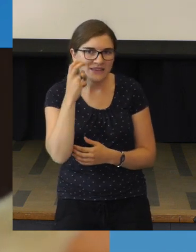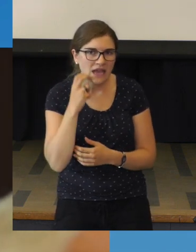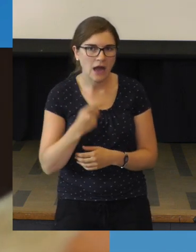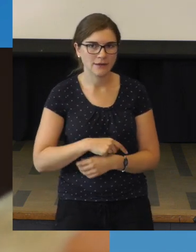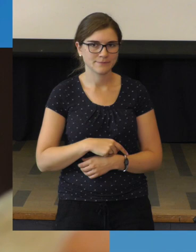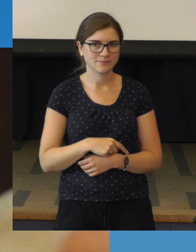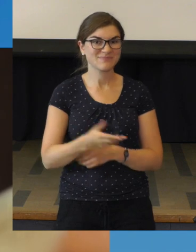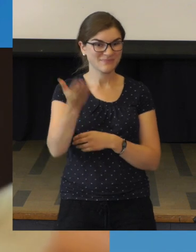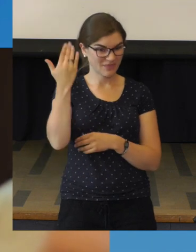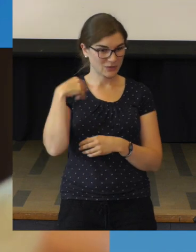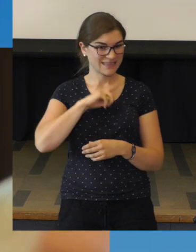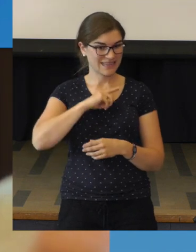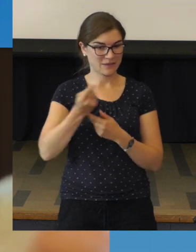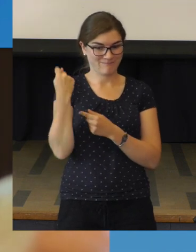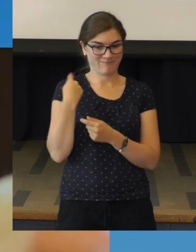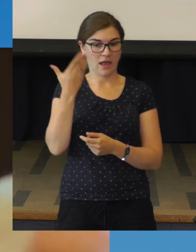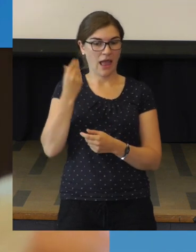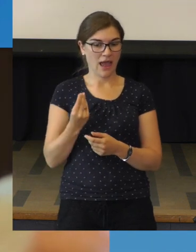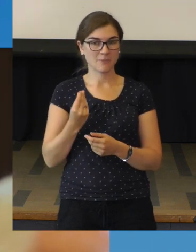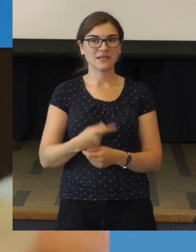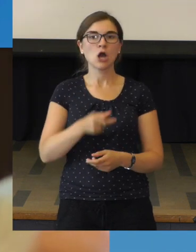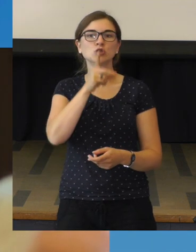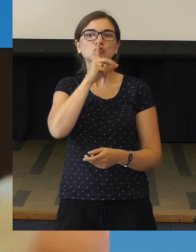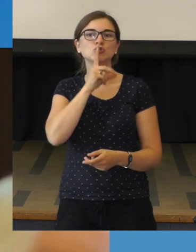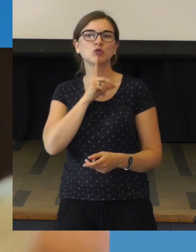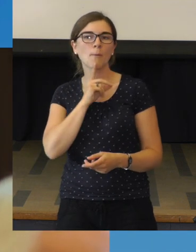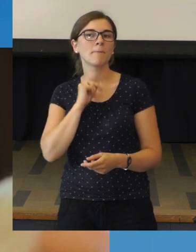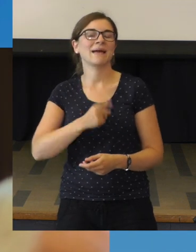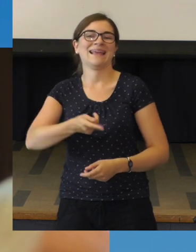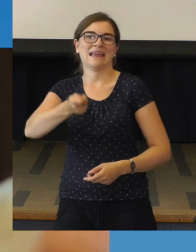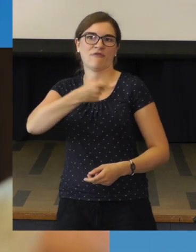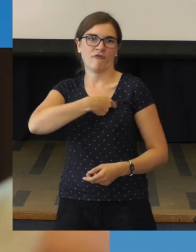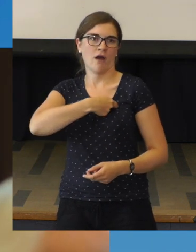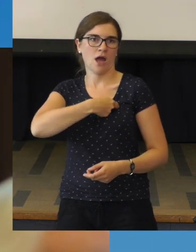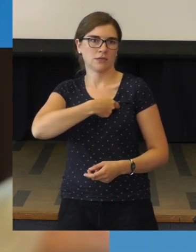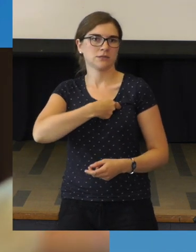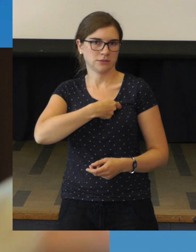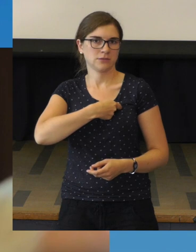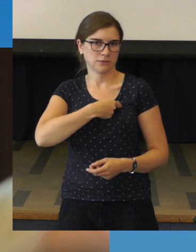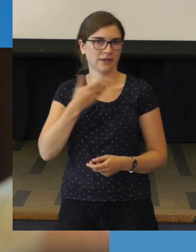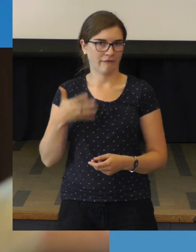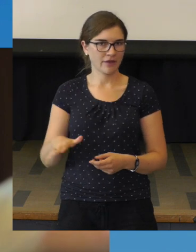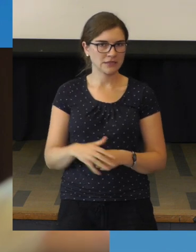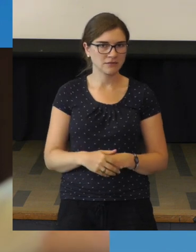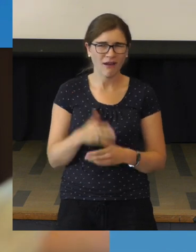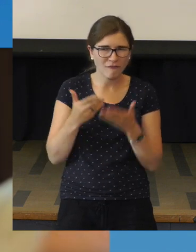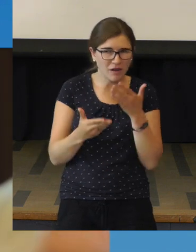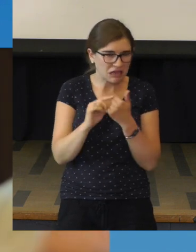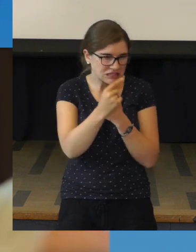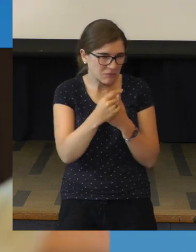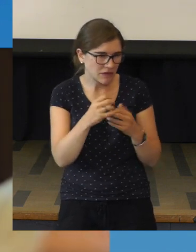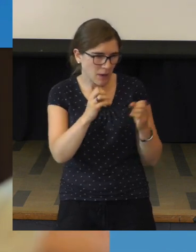sogenannten stummen Infarkt gehabt. Daraufhin, vielleicht können Sie zu dem Begriff Stummeninfarkt noch mal ein Wort